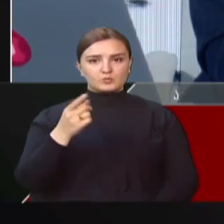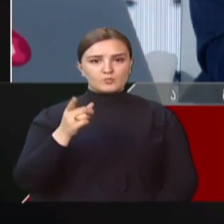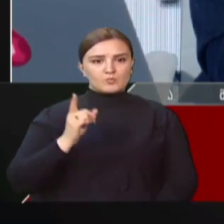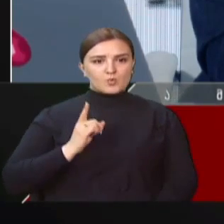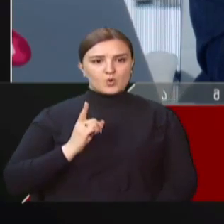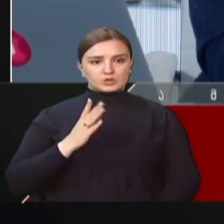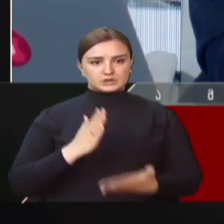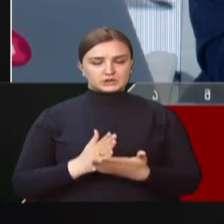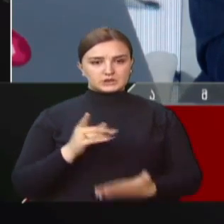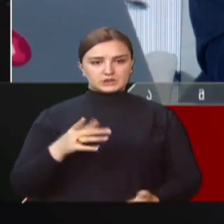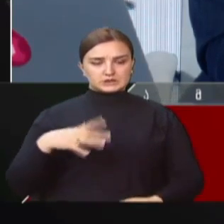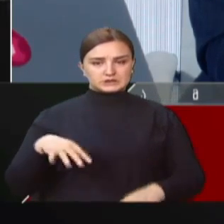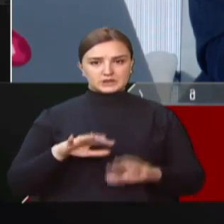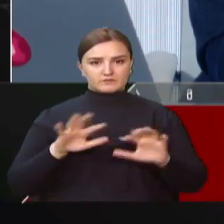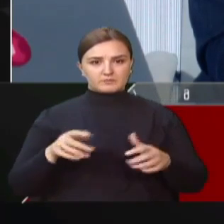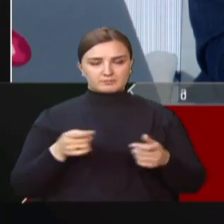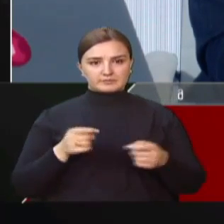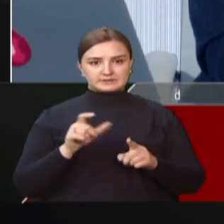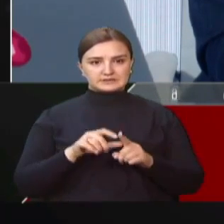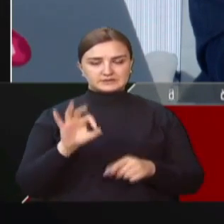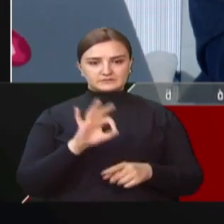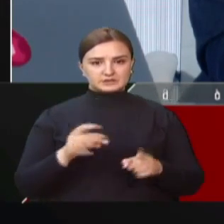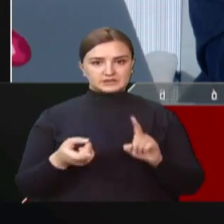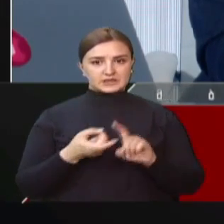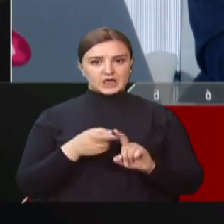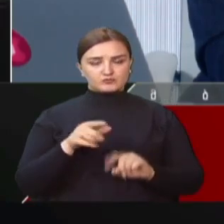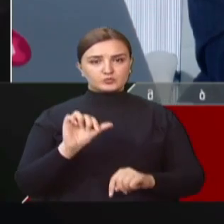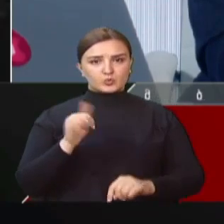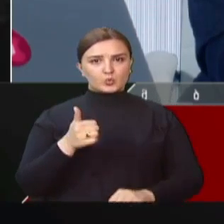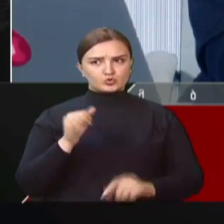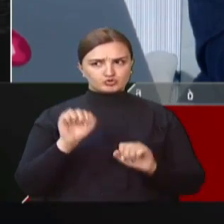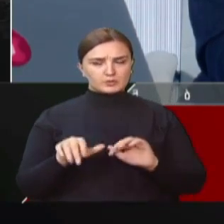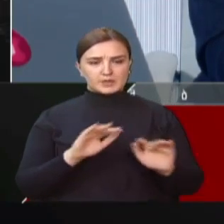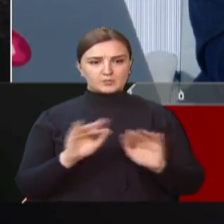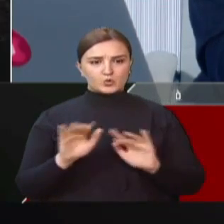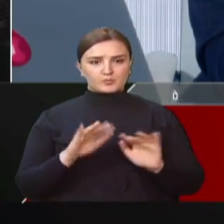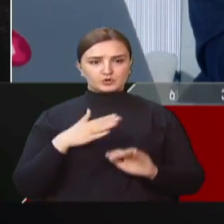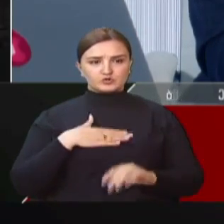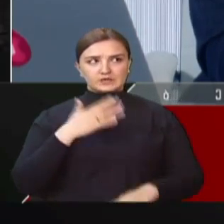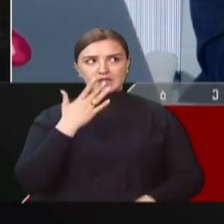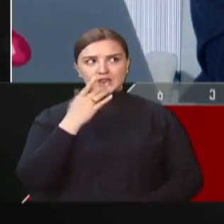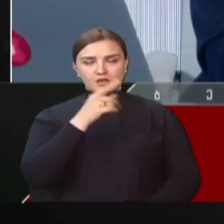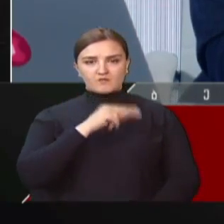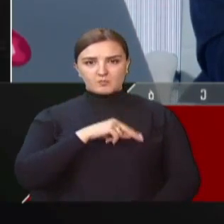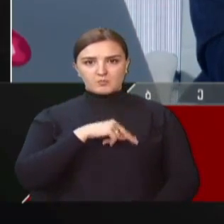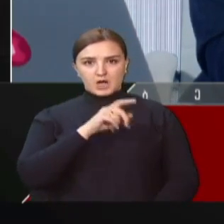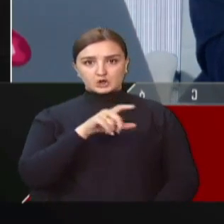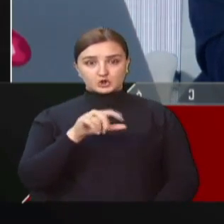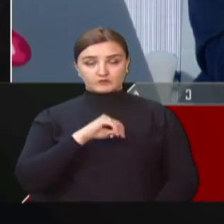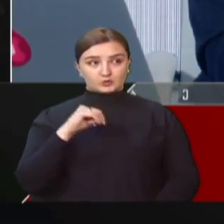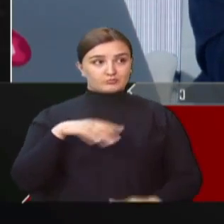უშუალოდ საქართველოს პრეზიდენტის სიტყვასთან დაკავშირებით და ასევე როგორ შეიძლება იმოქმედოს ჩვენს დასავლელ პარტნიორებზე ფაქტმა,